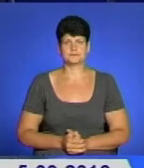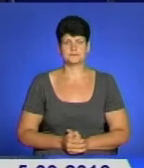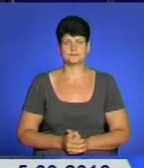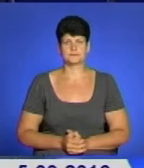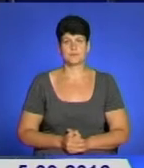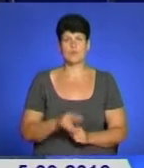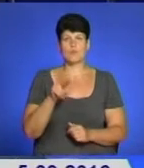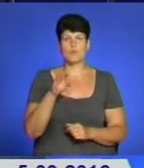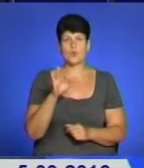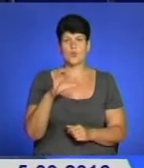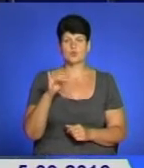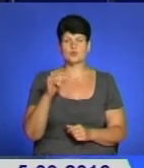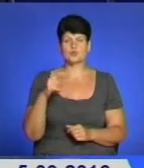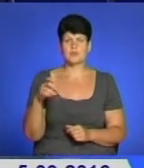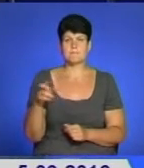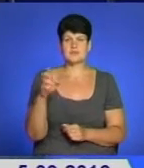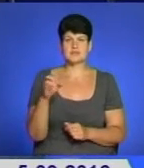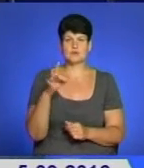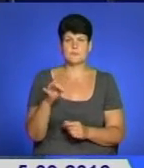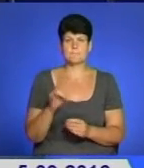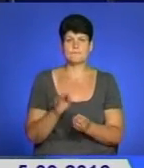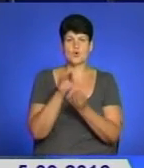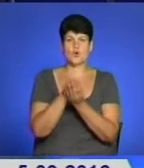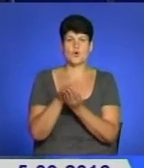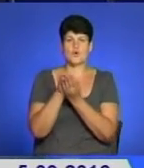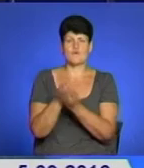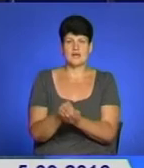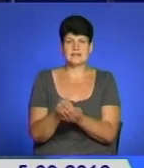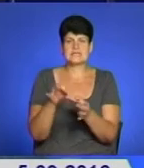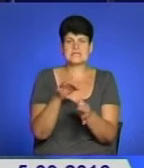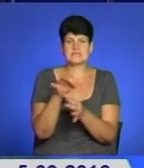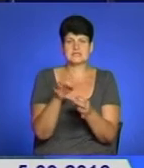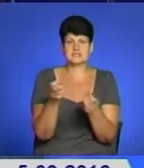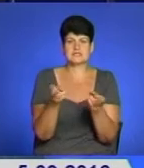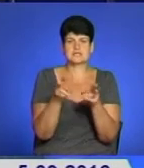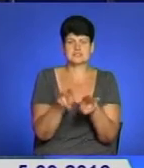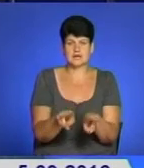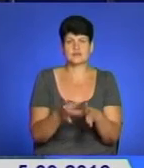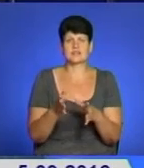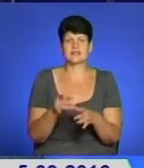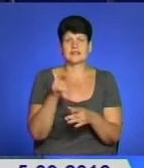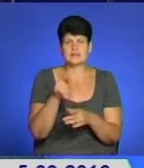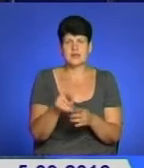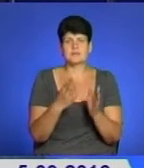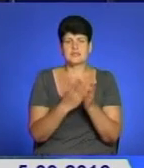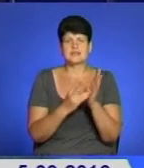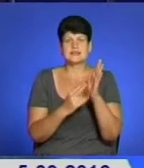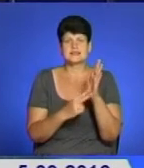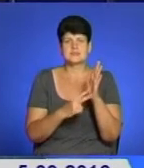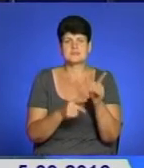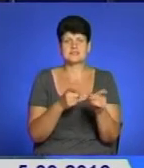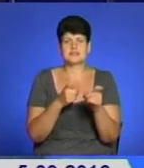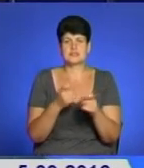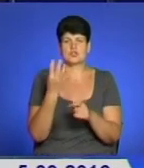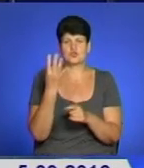У Посухові Бережанського району перепоховали останки українських січових стрільців. На сільському цвинтарі у Посухові спочивають 70 стрільців та